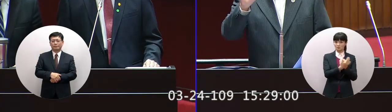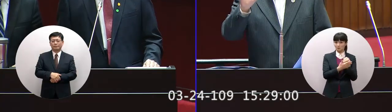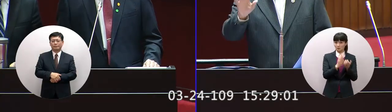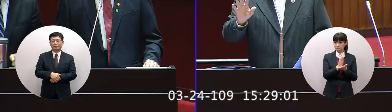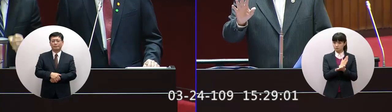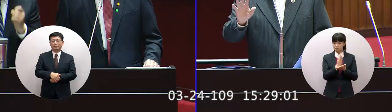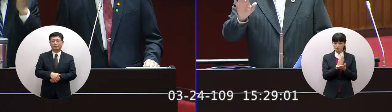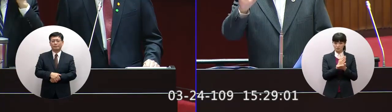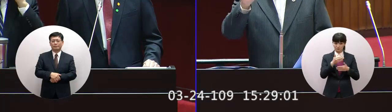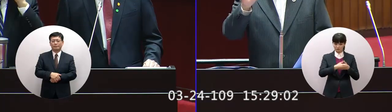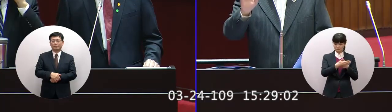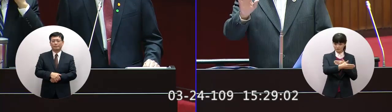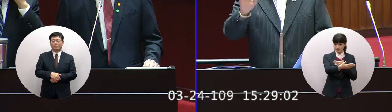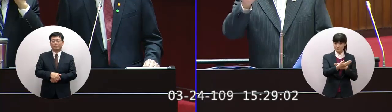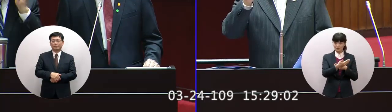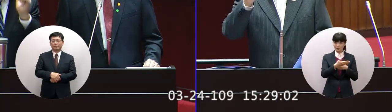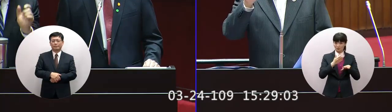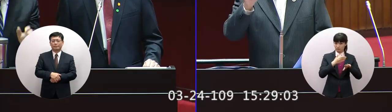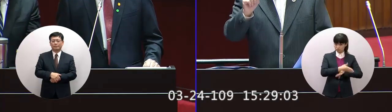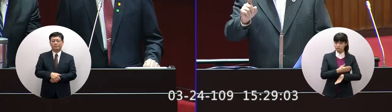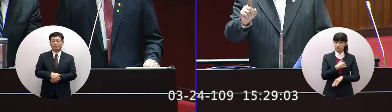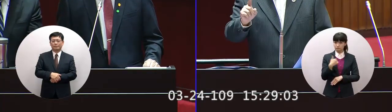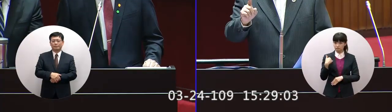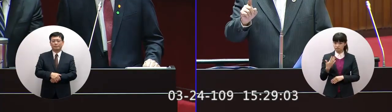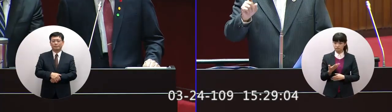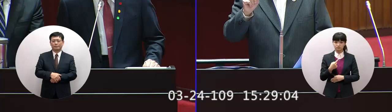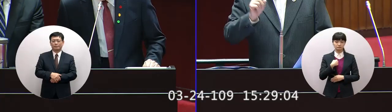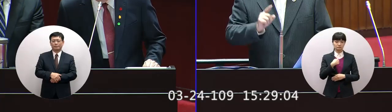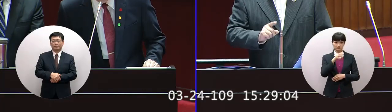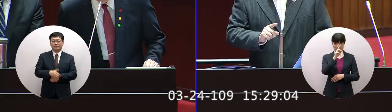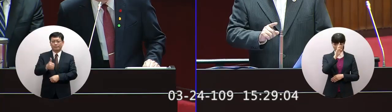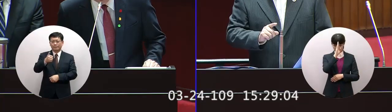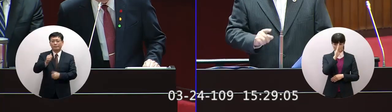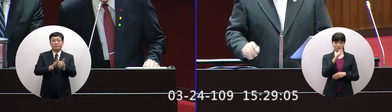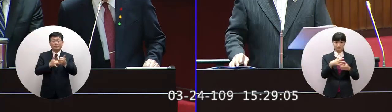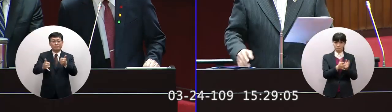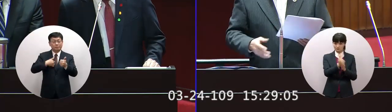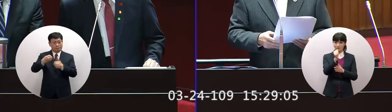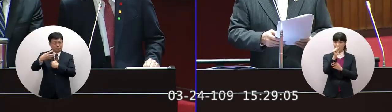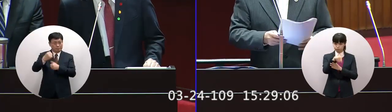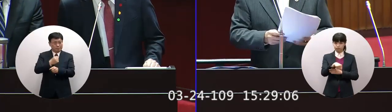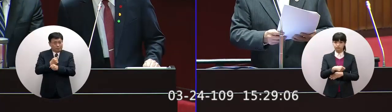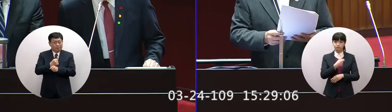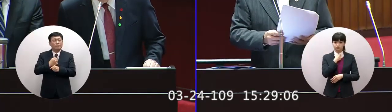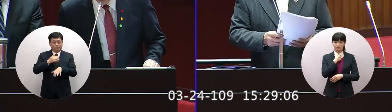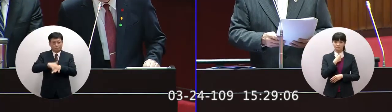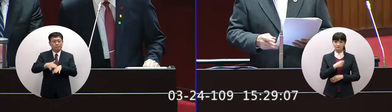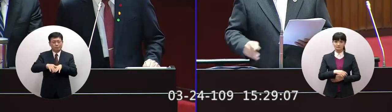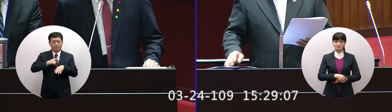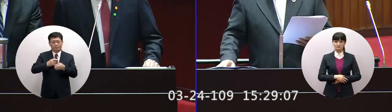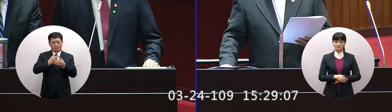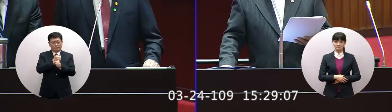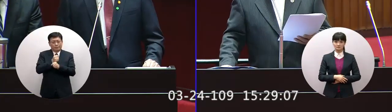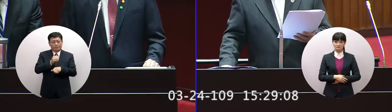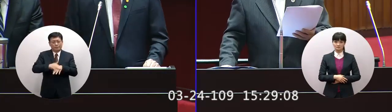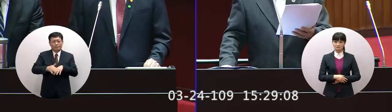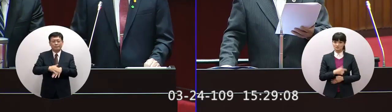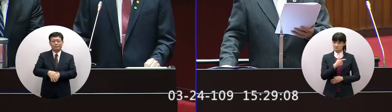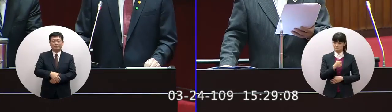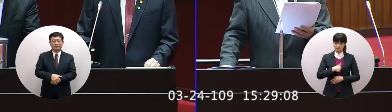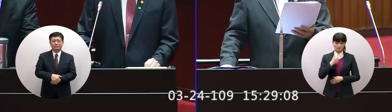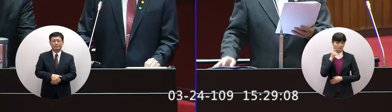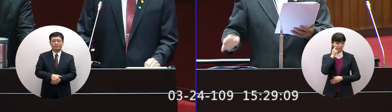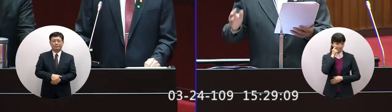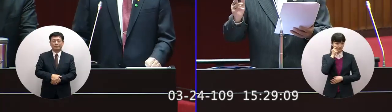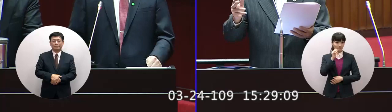如期通过，请部长一定要做出承诺。 好，谢谢委员提醒我们，这我们会来注意。 很大的困